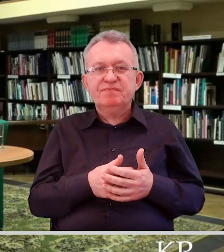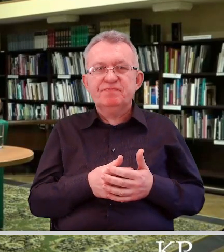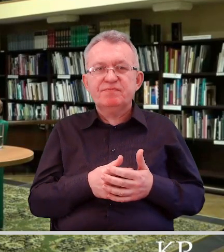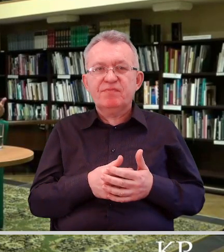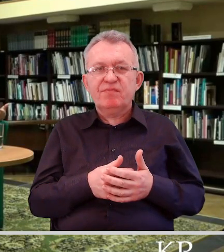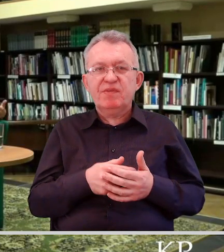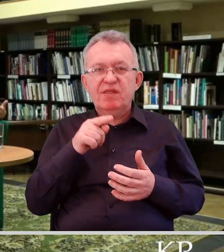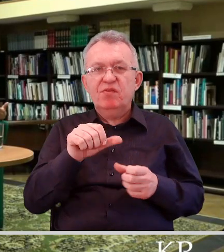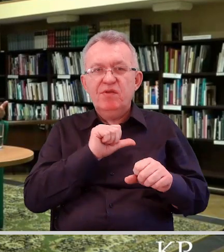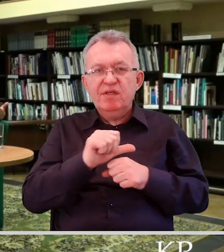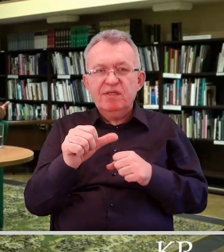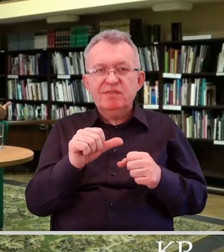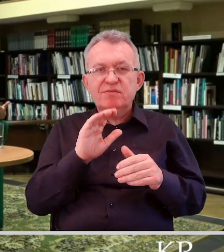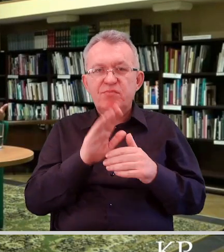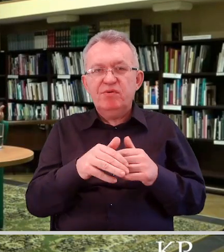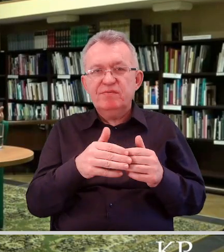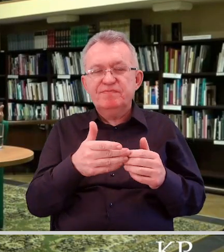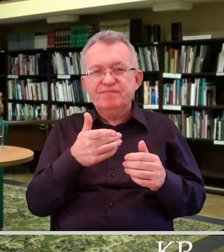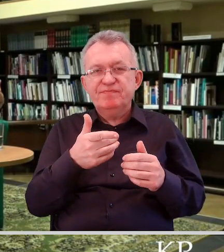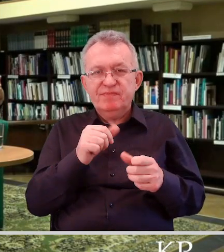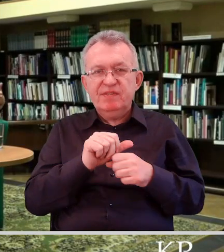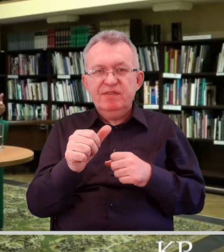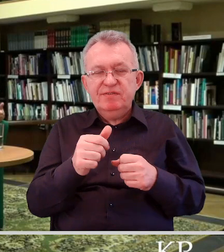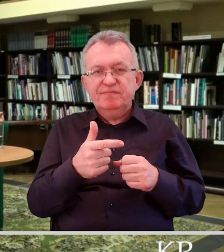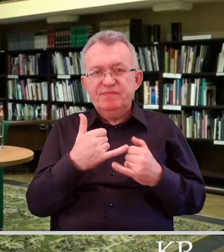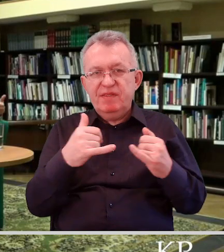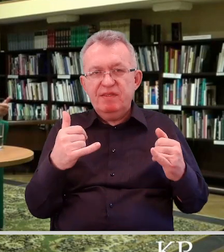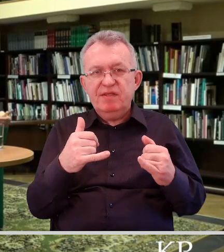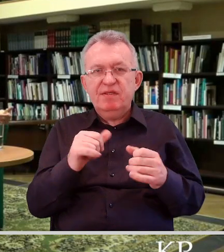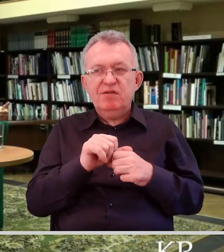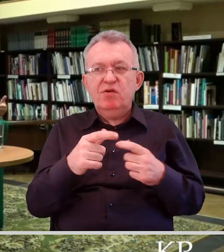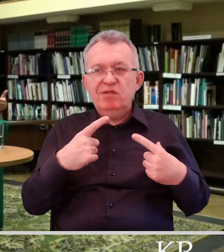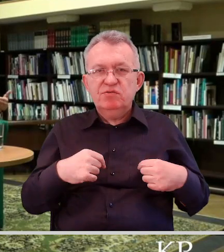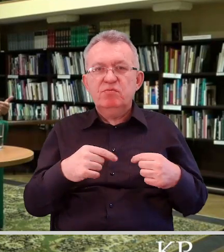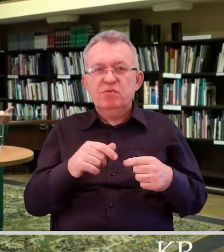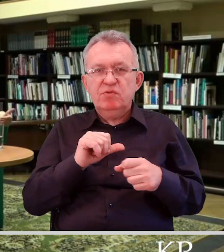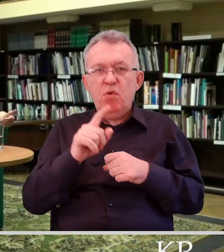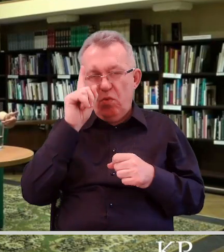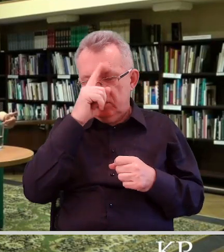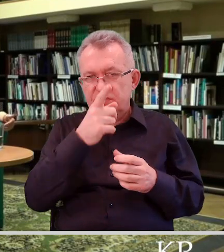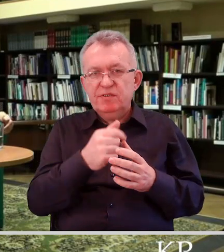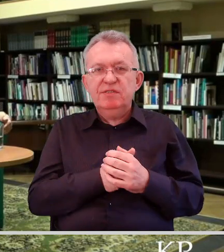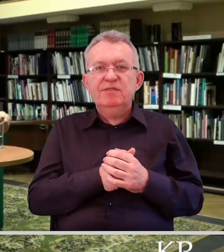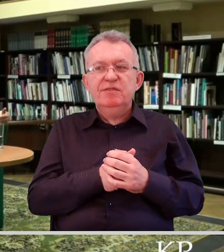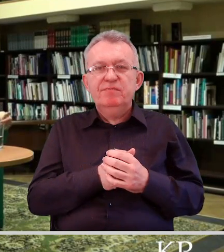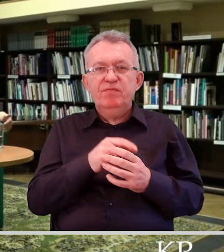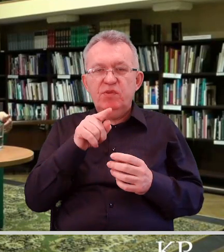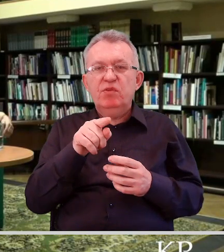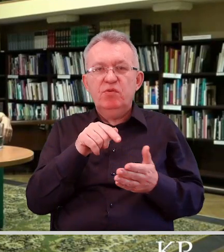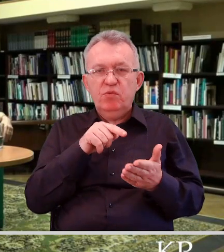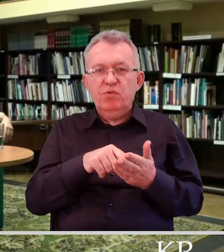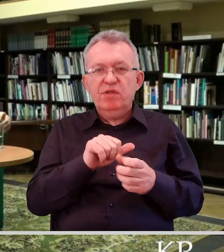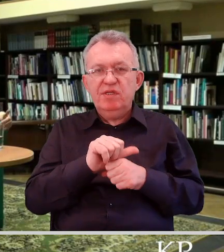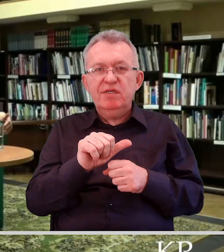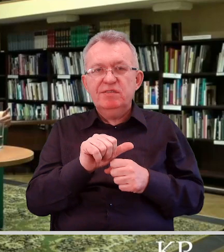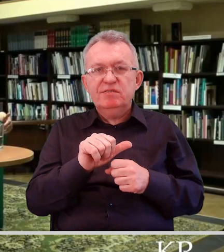Ale to też jest jakby poza rozmnażaniem. Jeszcze to są osoby, to są ludzie i tutaj